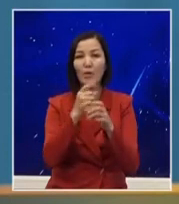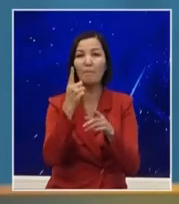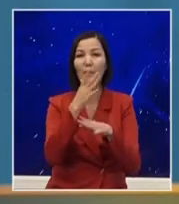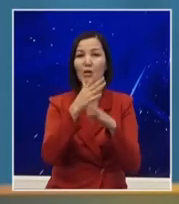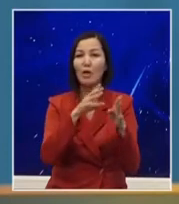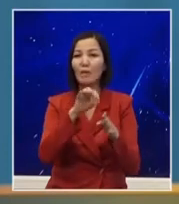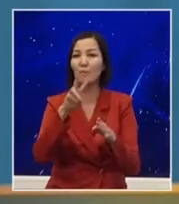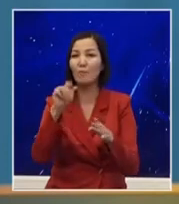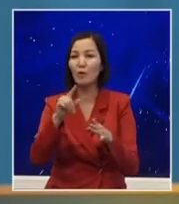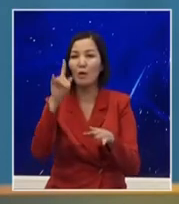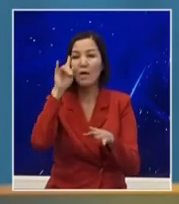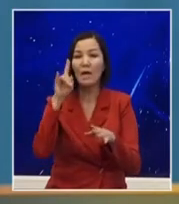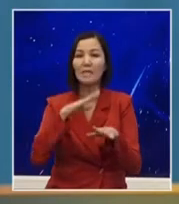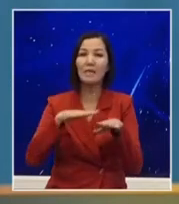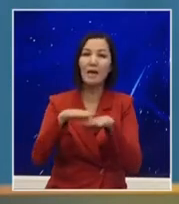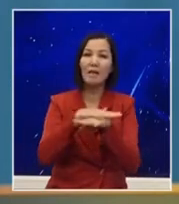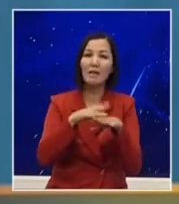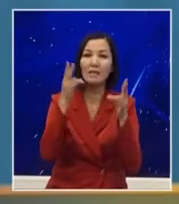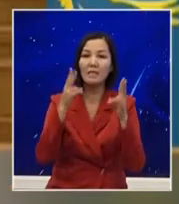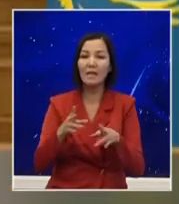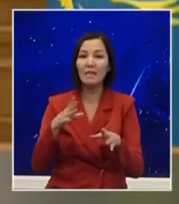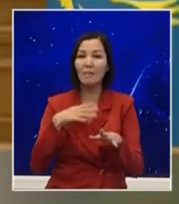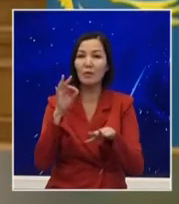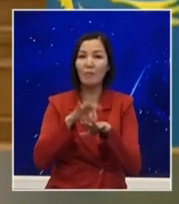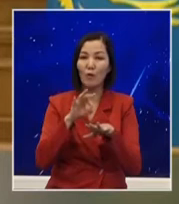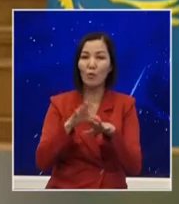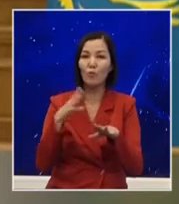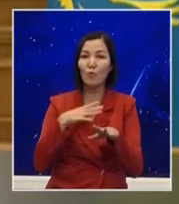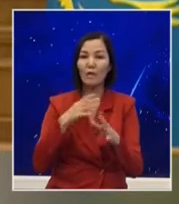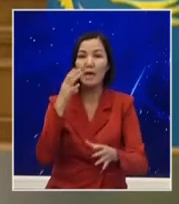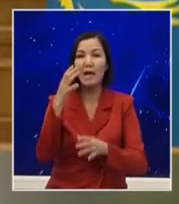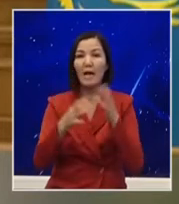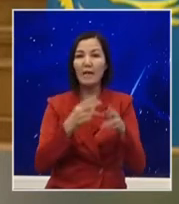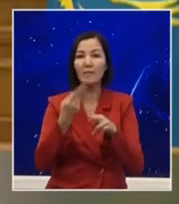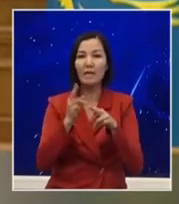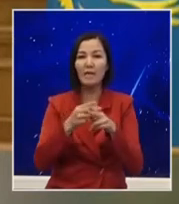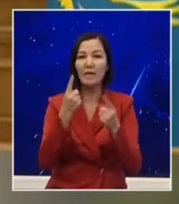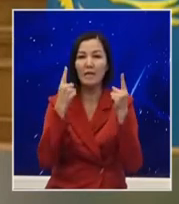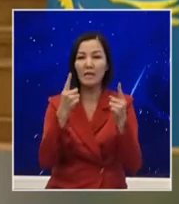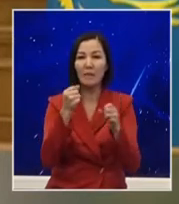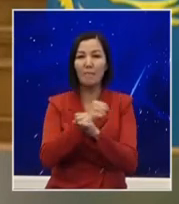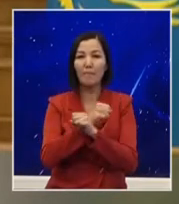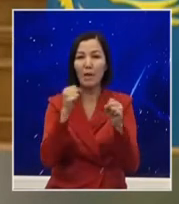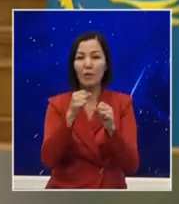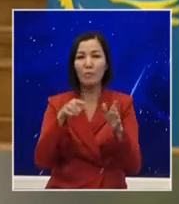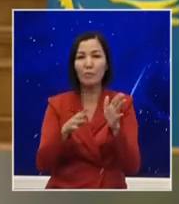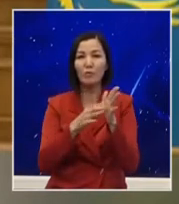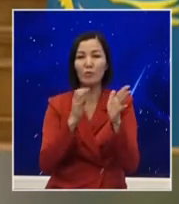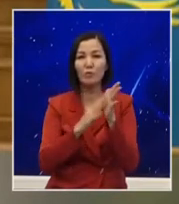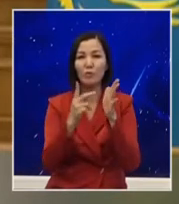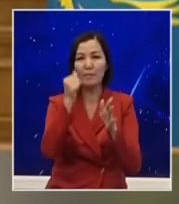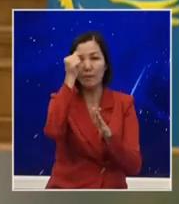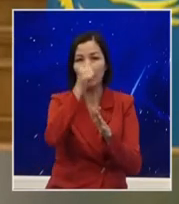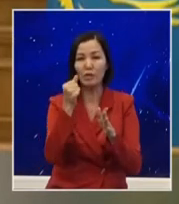1,5 миллионға жуық отандасым зардап шекті. Менің жарлығым бойынша әлемдегі ең ірі полигондардың бірі 1991